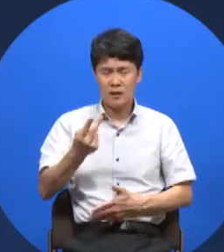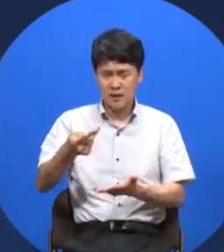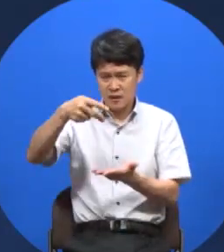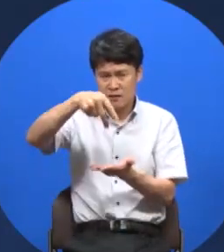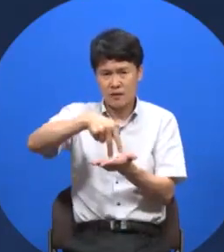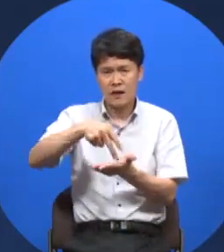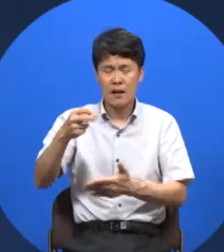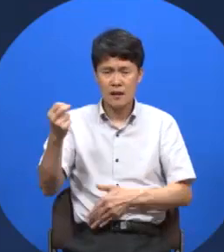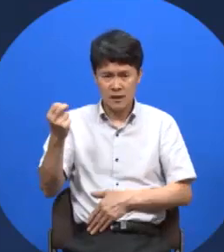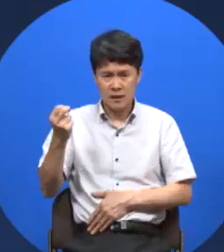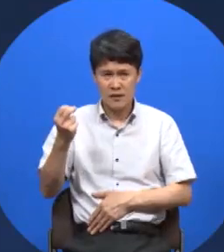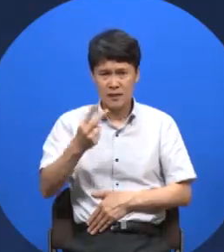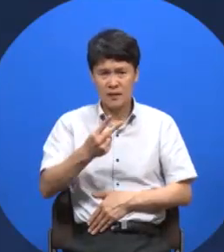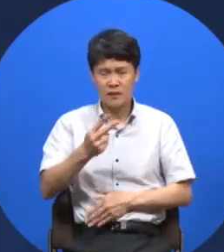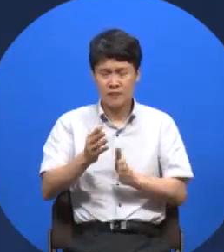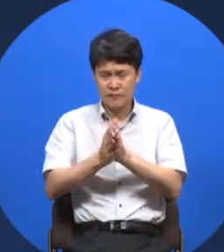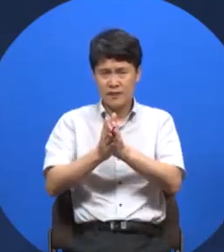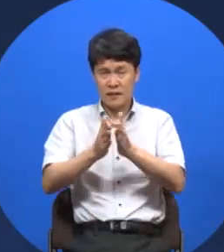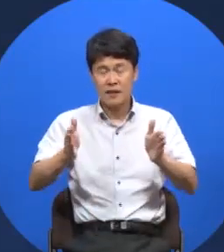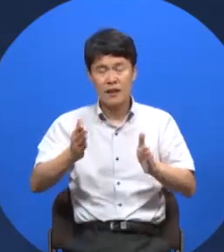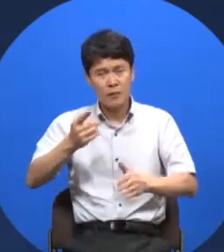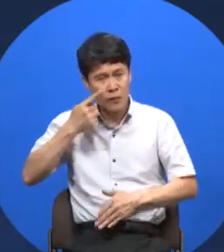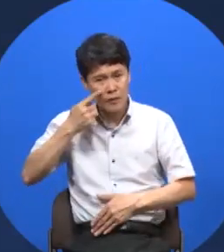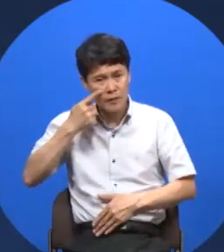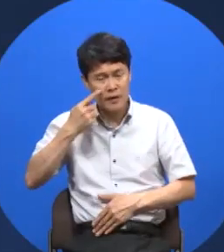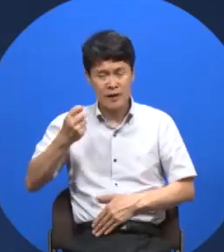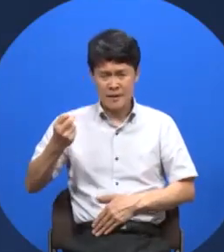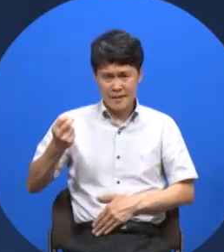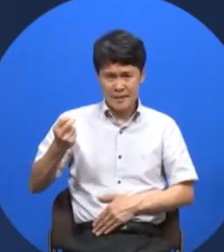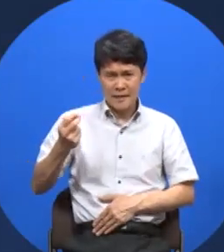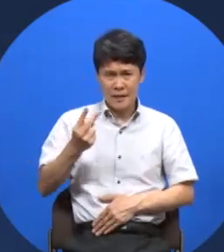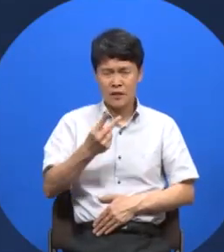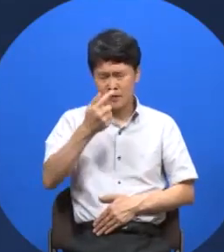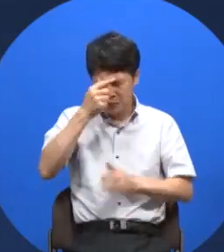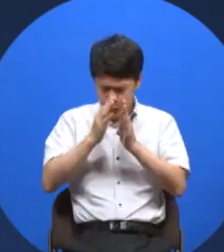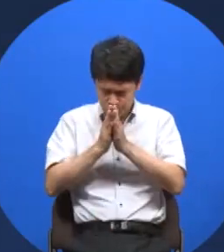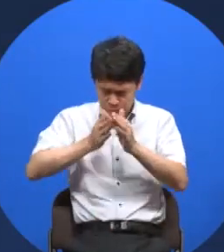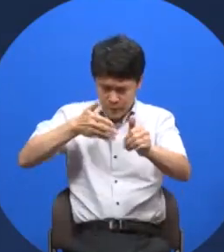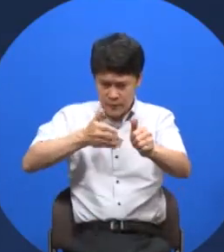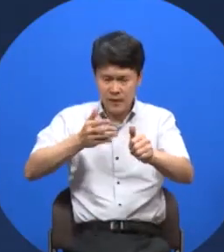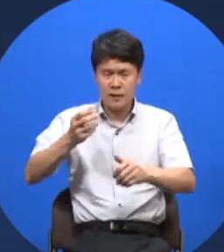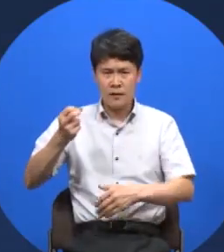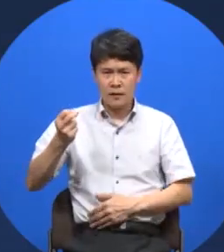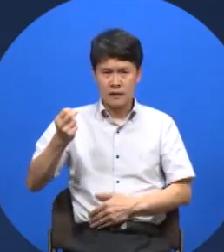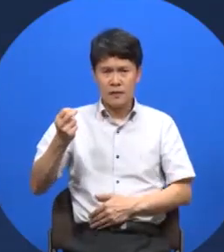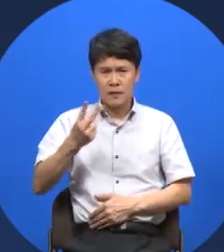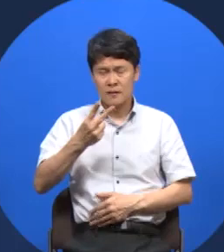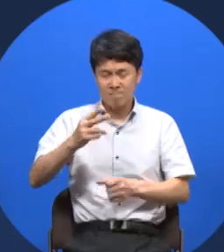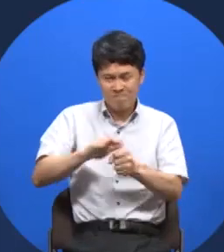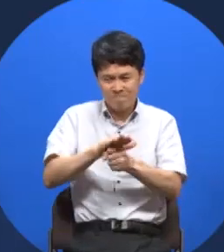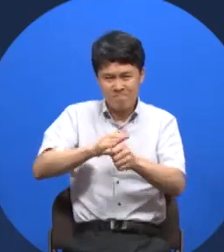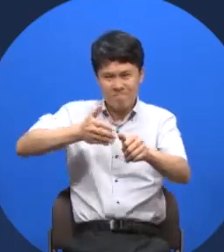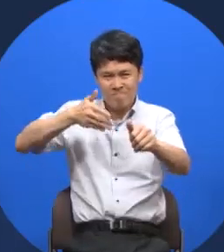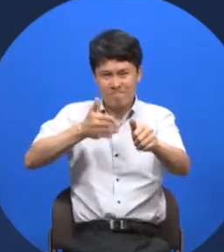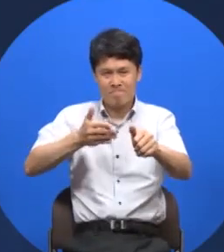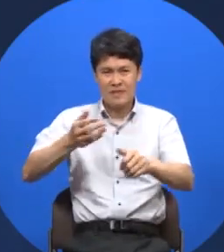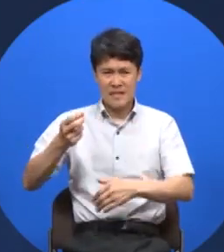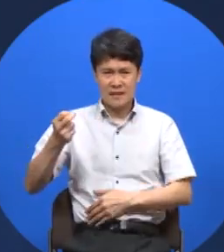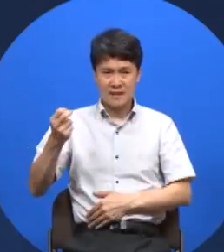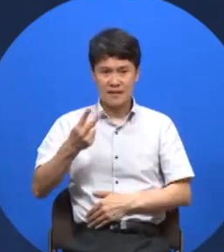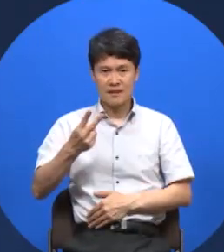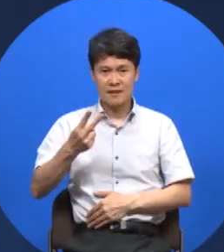일어나 다시 시작해 보십시오. 다시 기도하십시오. 다시 사랑하십시오.